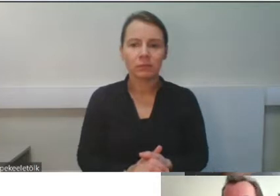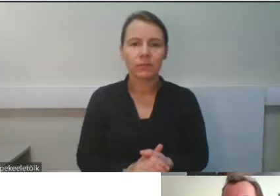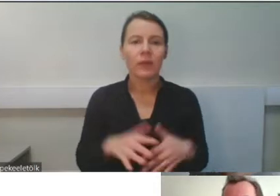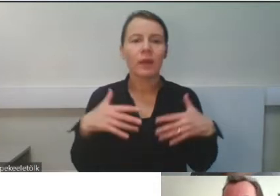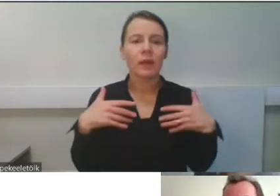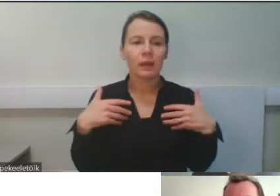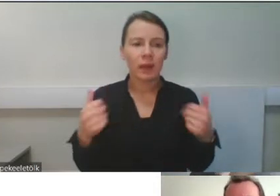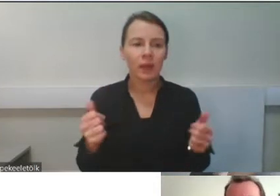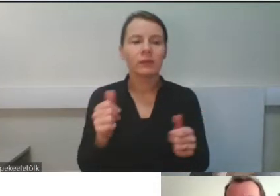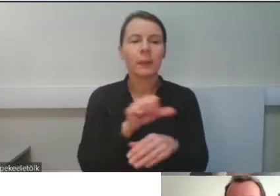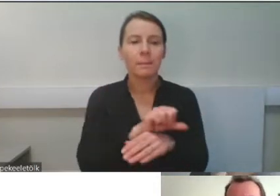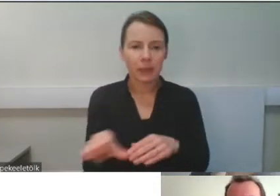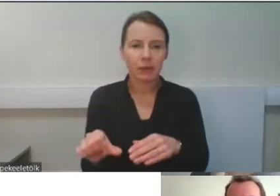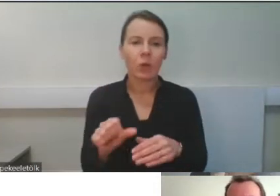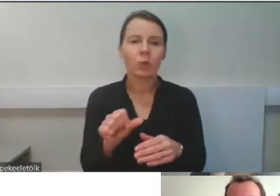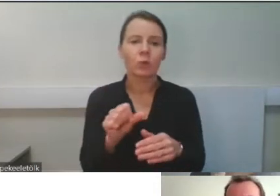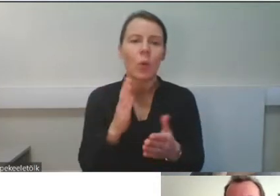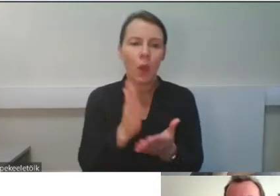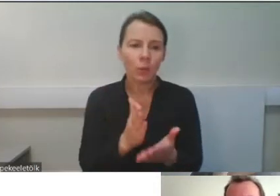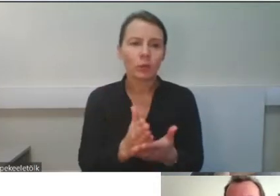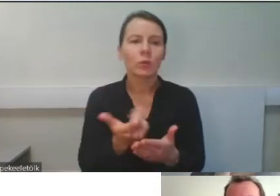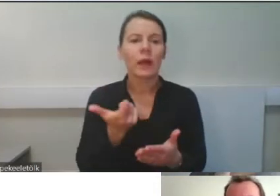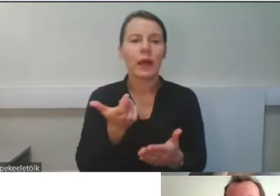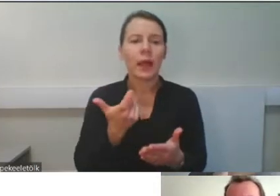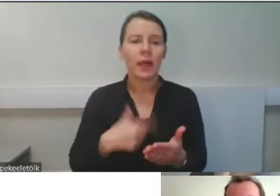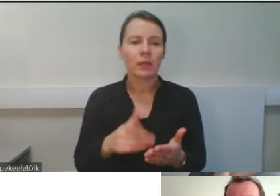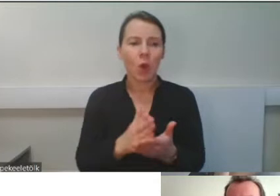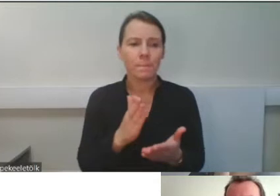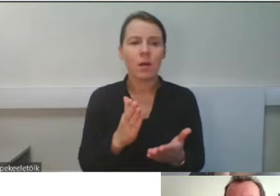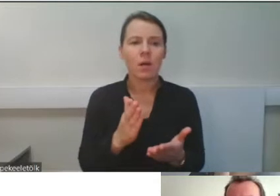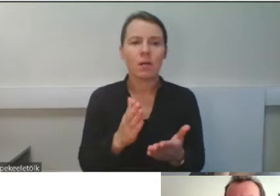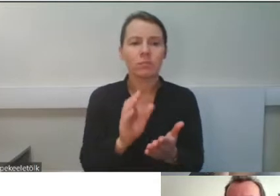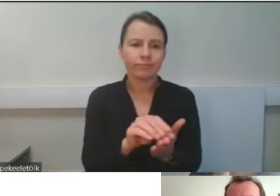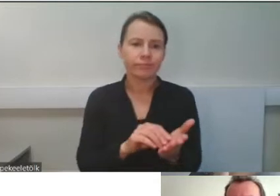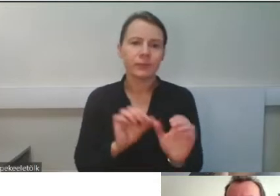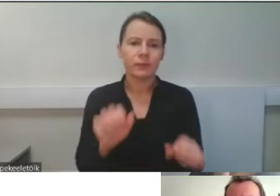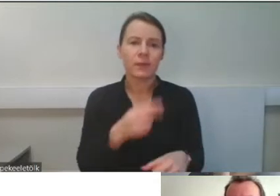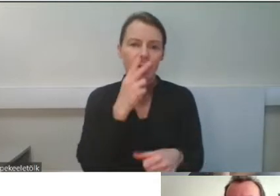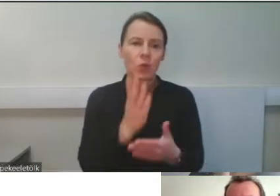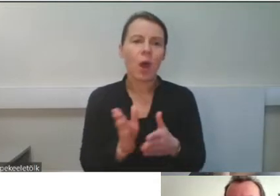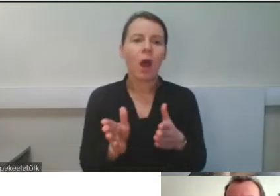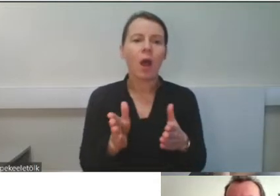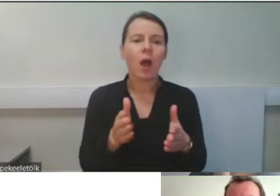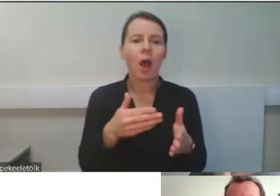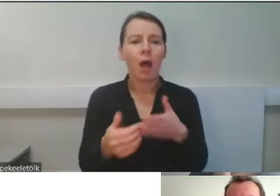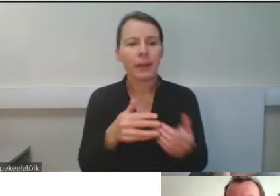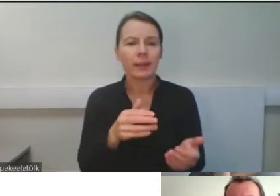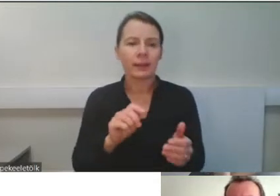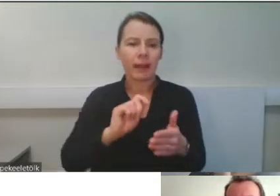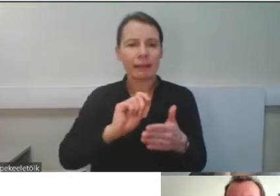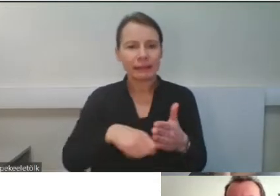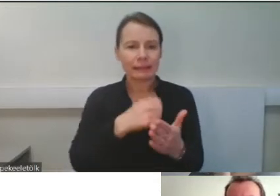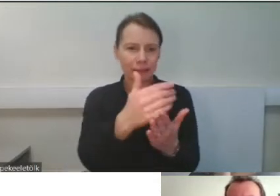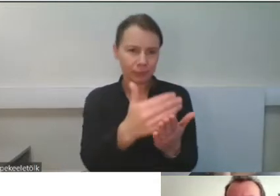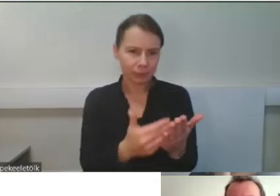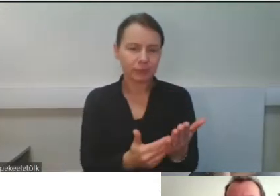Ja leppisime siis kokku nendega, et need on väga vajalikud andmed ja et see statistikatöö ongi selleks ju tehtud,